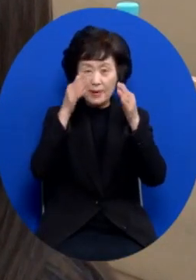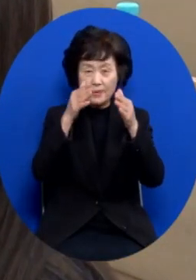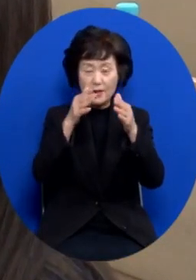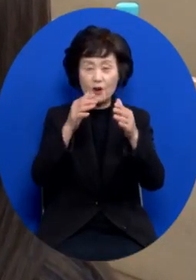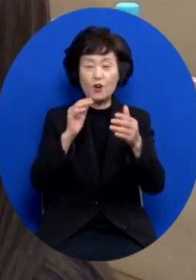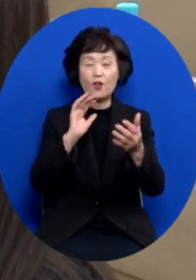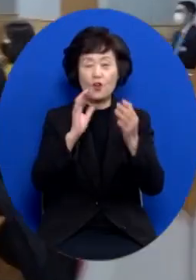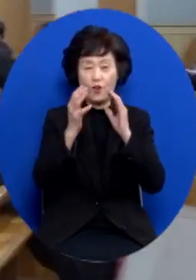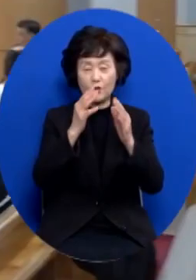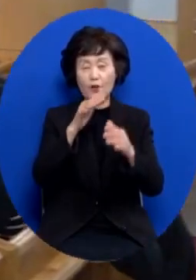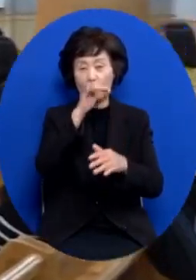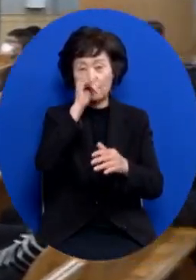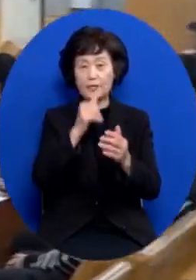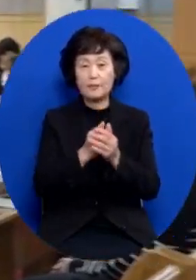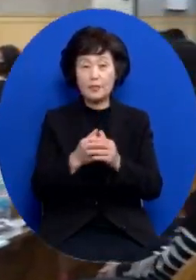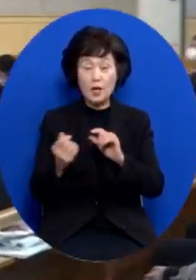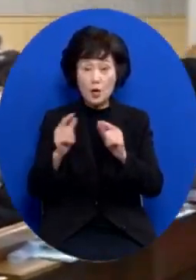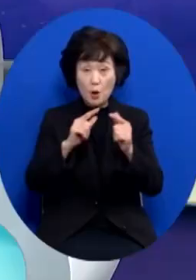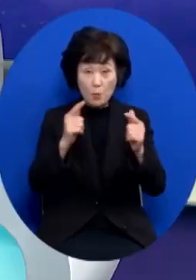나눴습니다